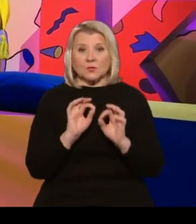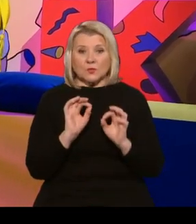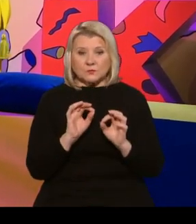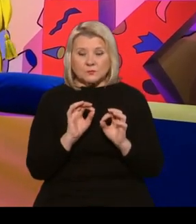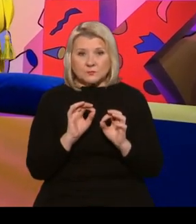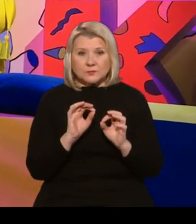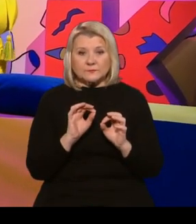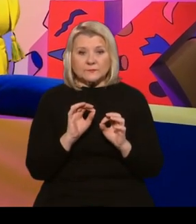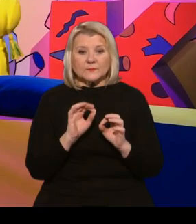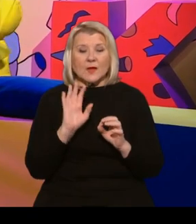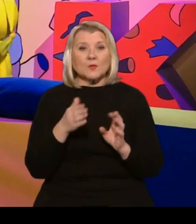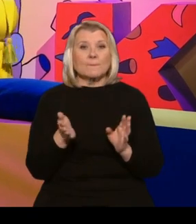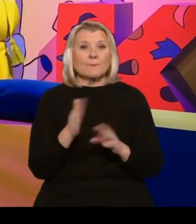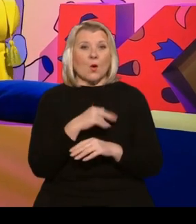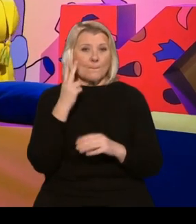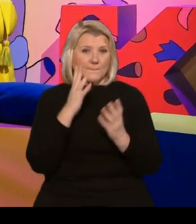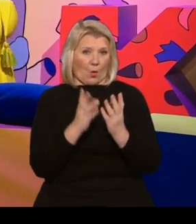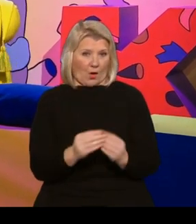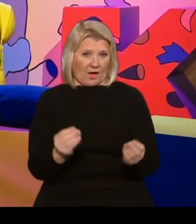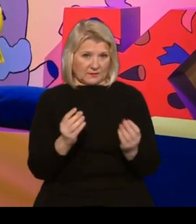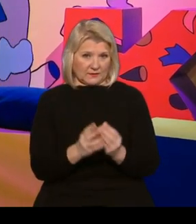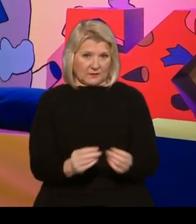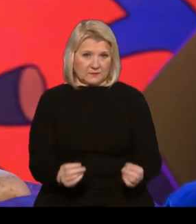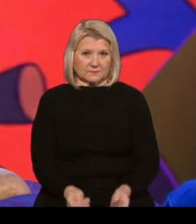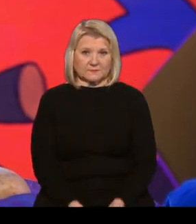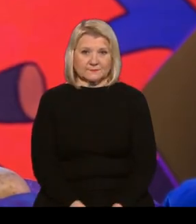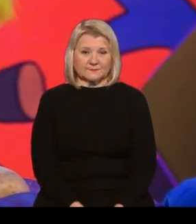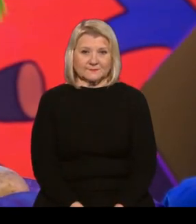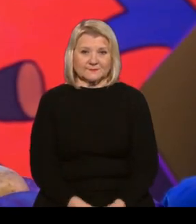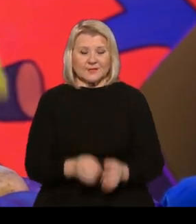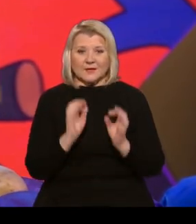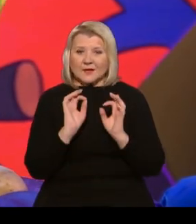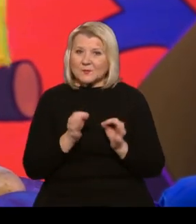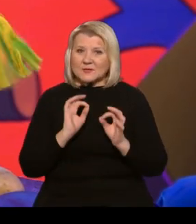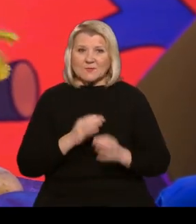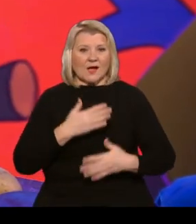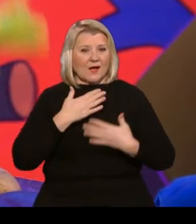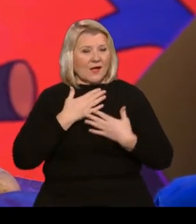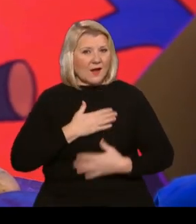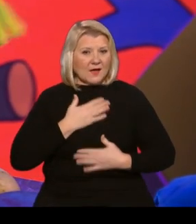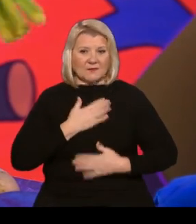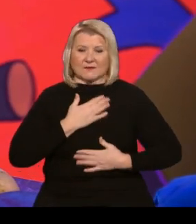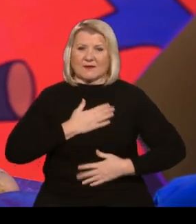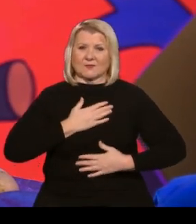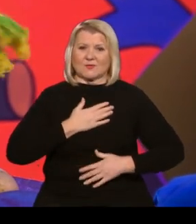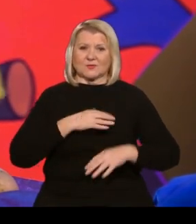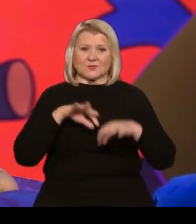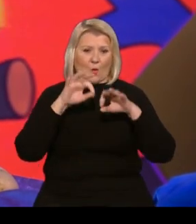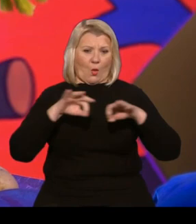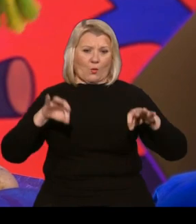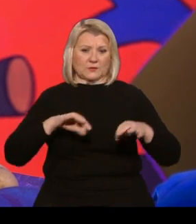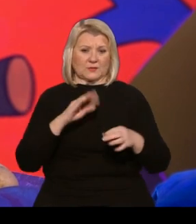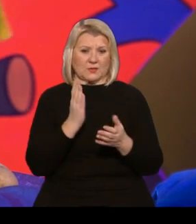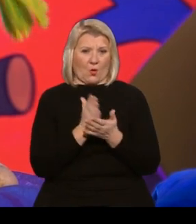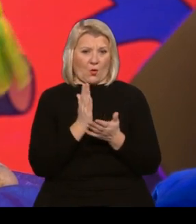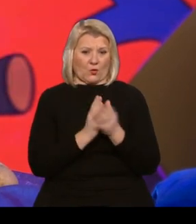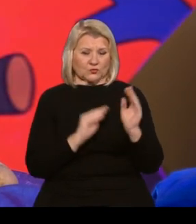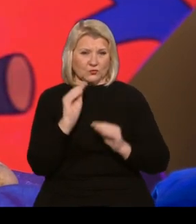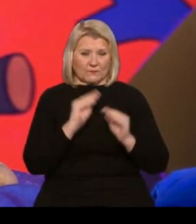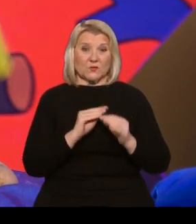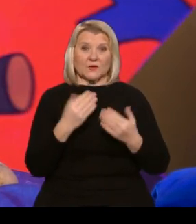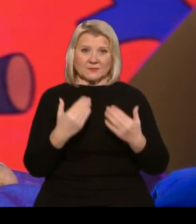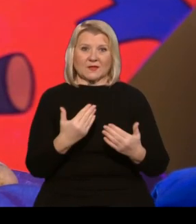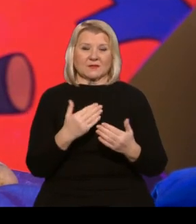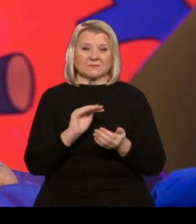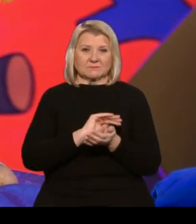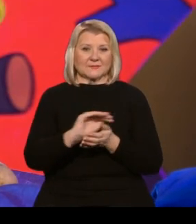po bramborové pohádce. Juhu, loutky jsou připravené a divadlo